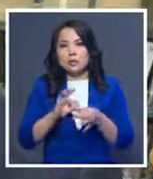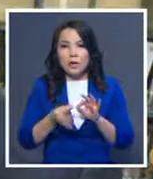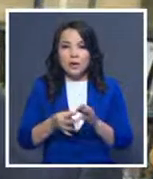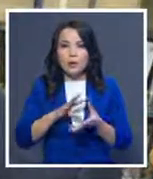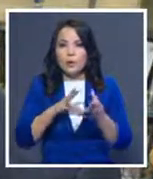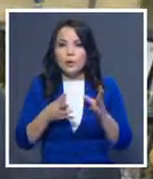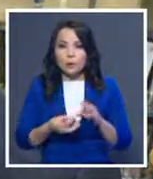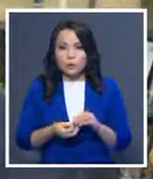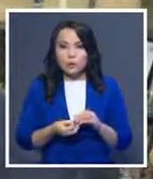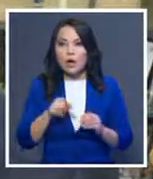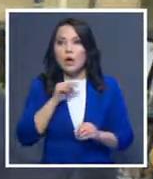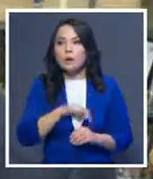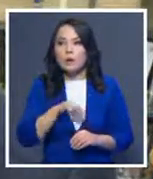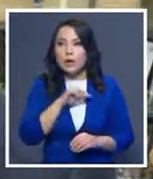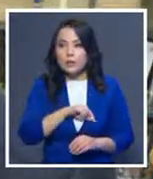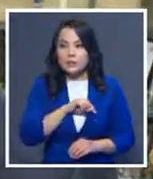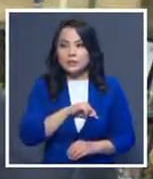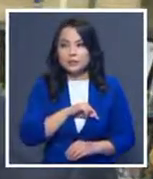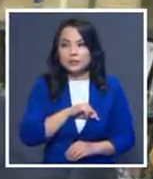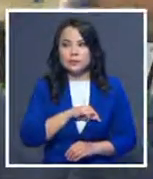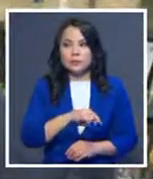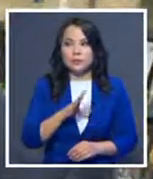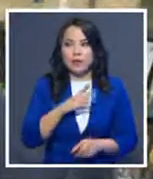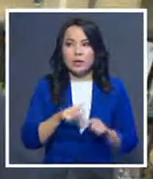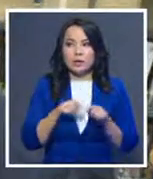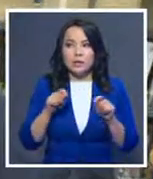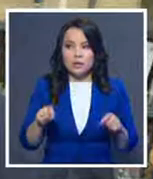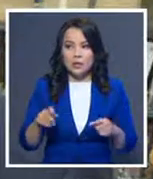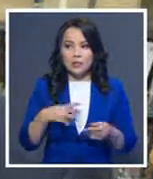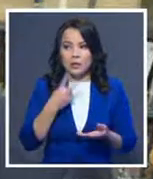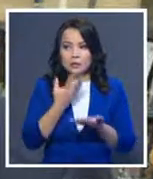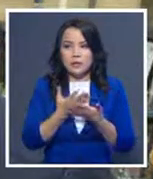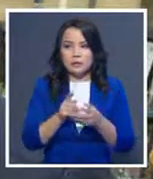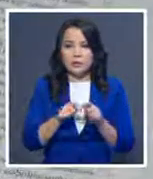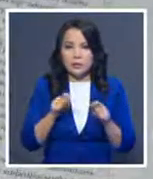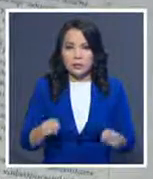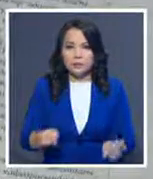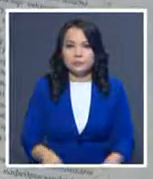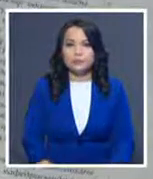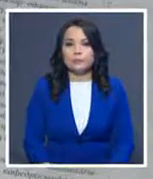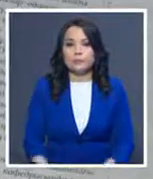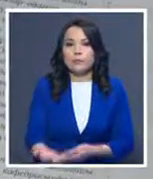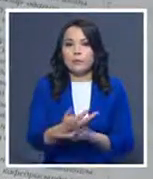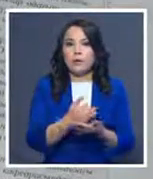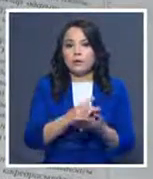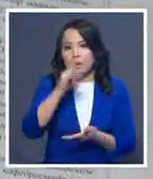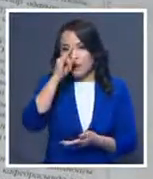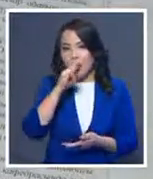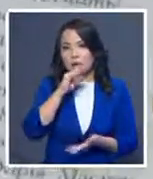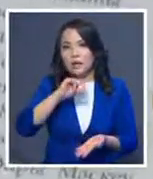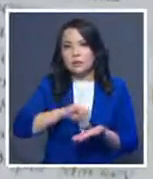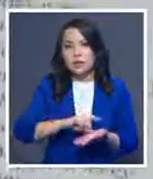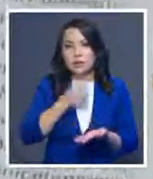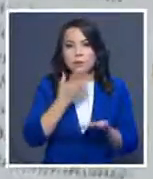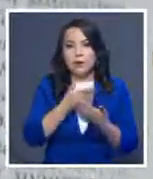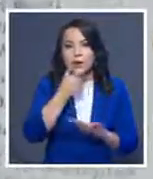бүкіл рухани болмысын сипаттаған дүние. Жинақта қазақ этнографиясы,